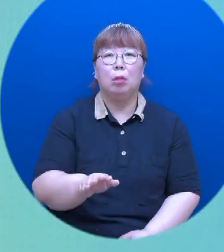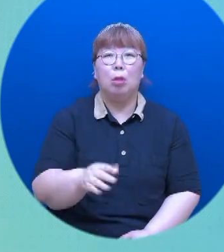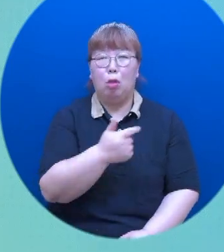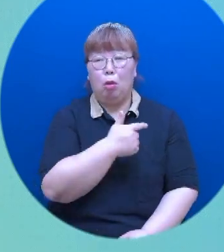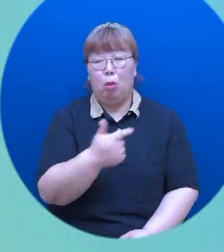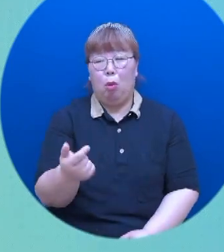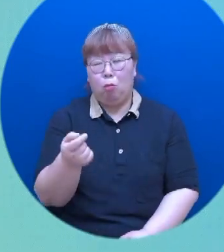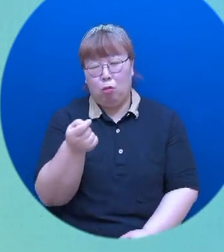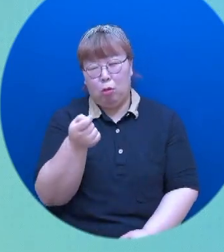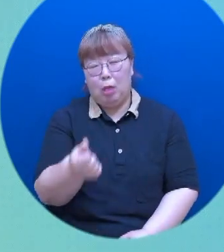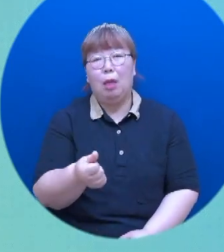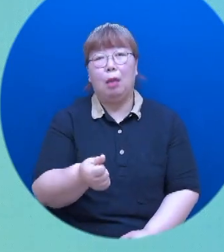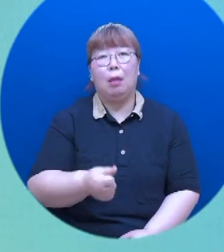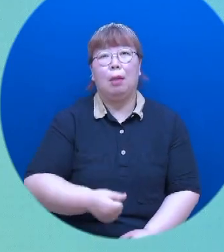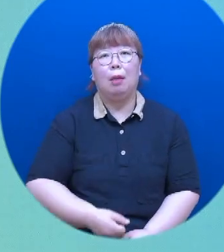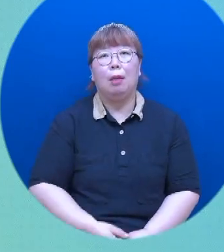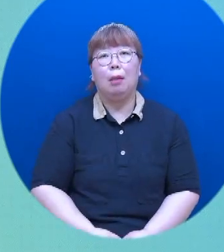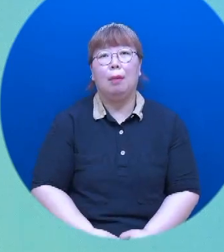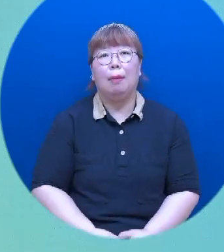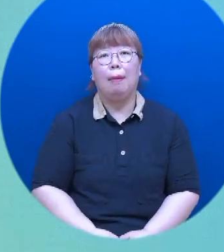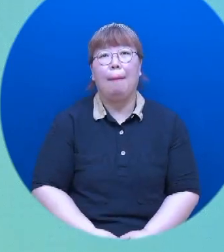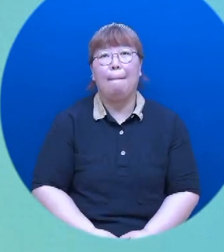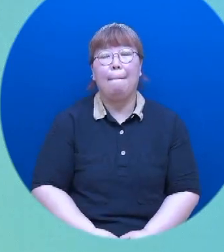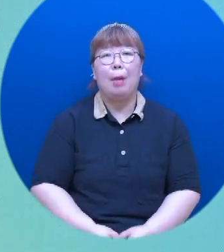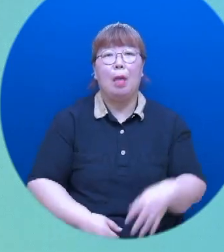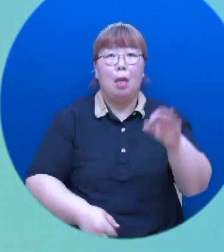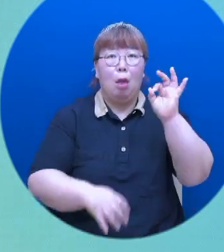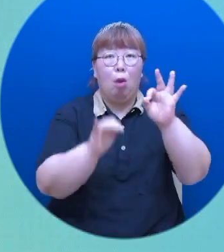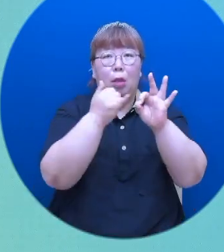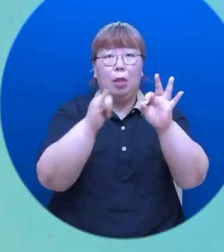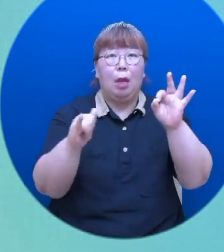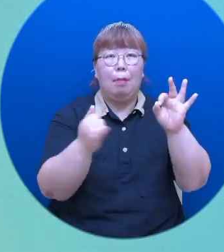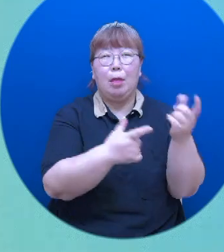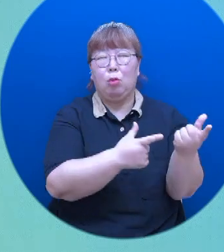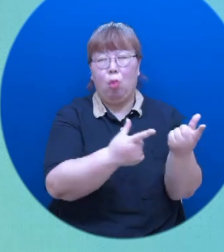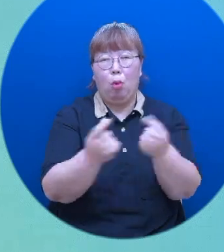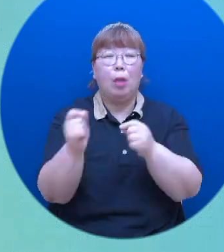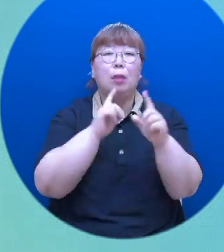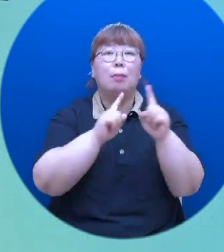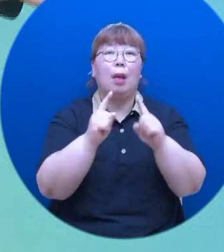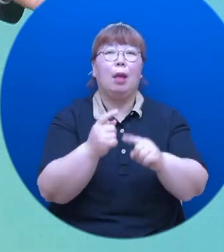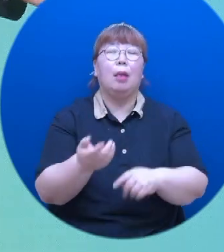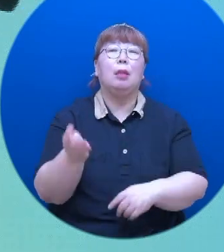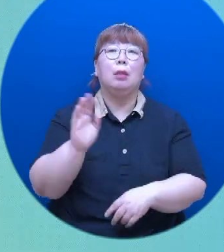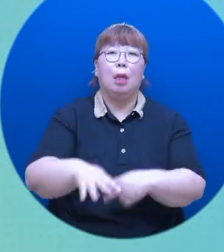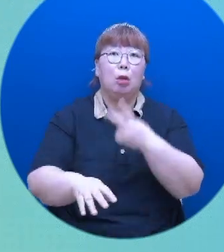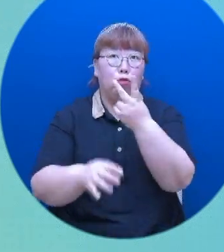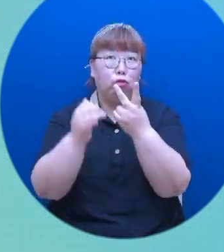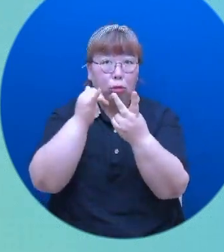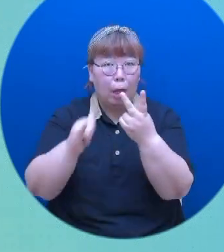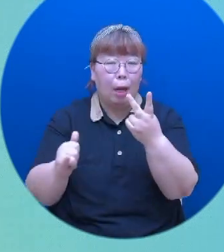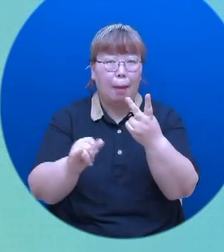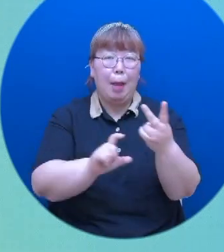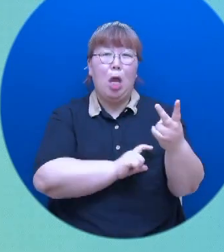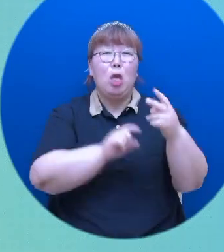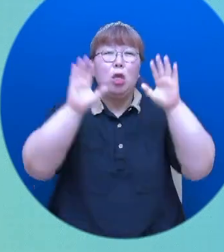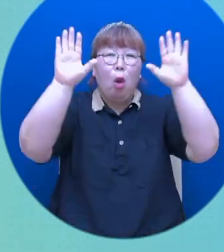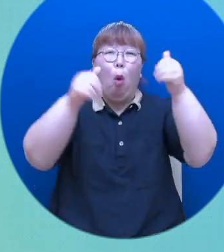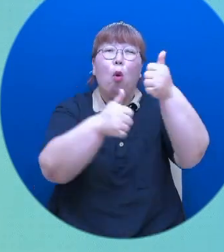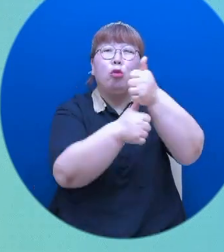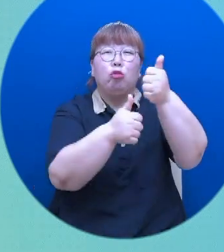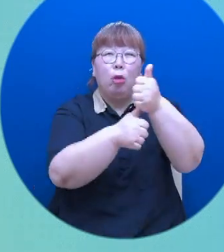메뚜기에 불과합니다. 10명이 구워가지 말하잖아요. 하지만 여호수아 갈렙은 그 땅